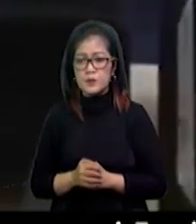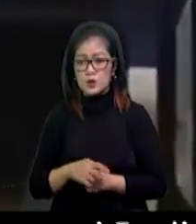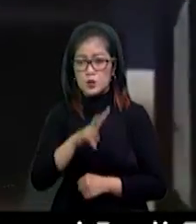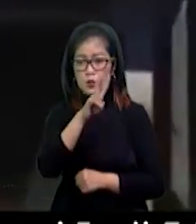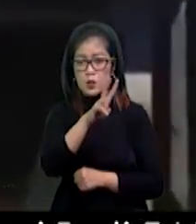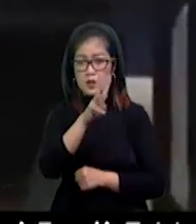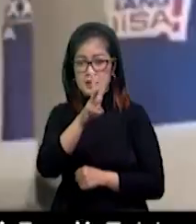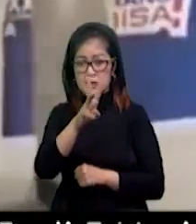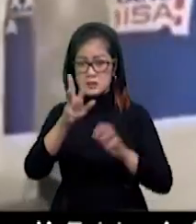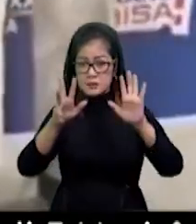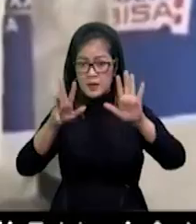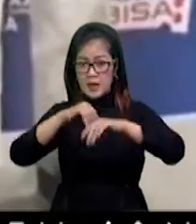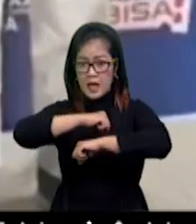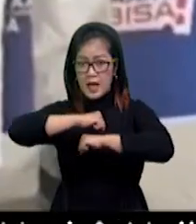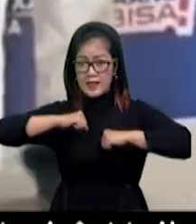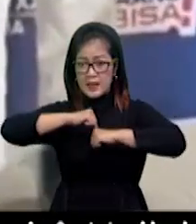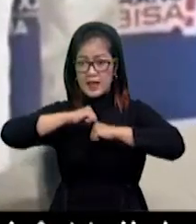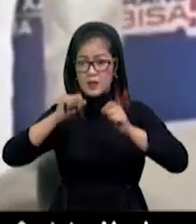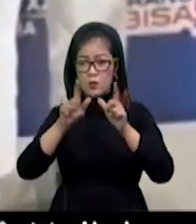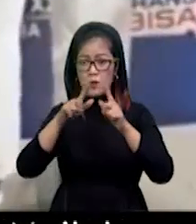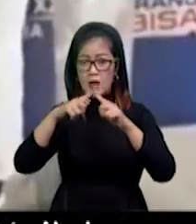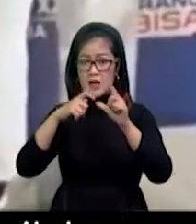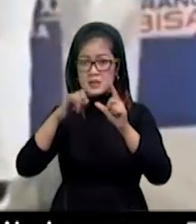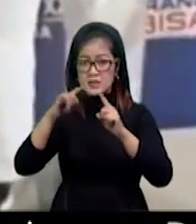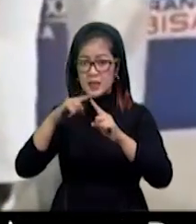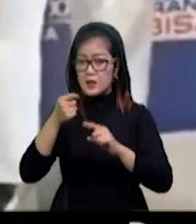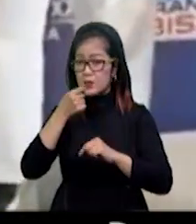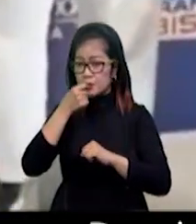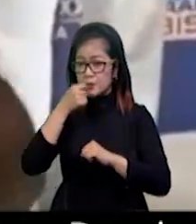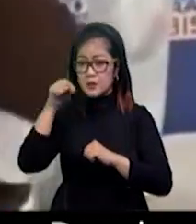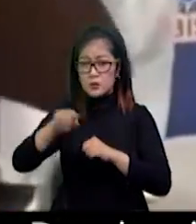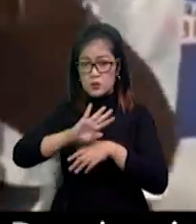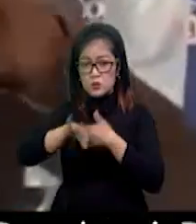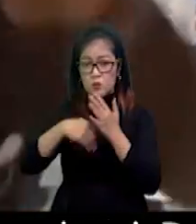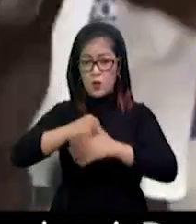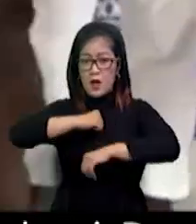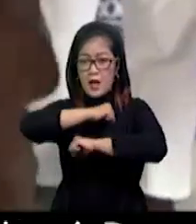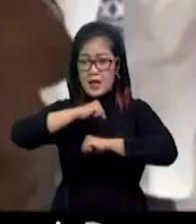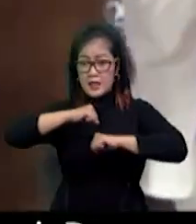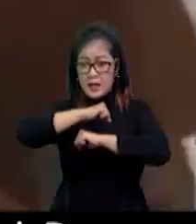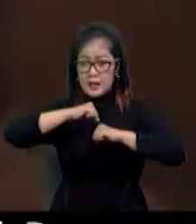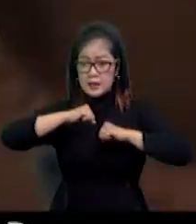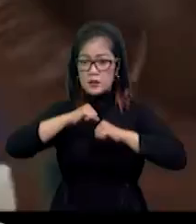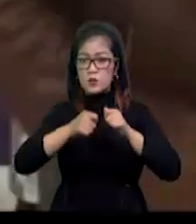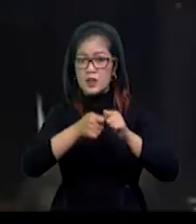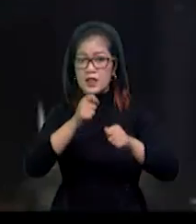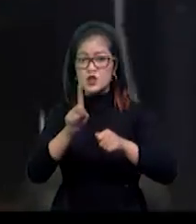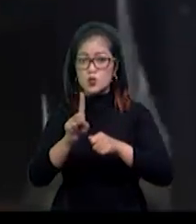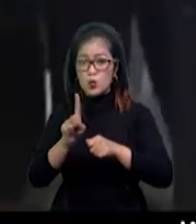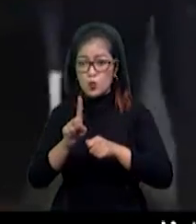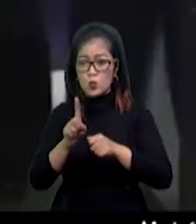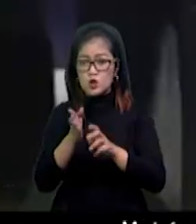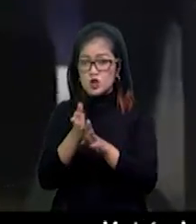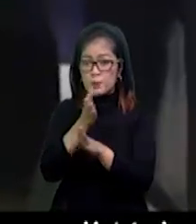239 atlet, wasit dan ofisial cabang olahraga tarung derajat menjalani tes antigen massal sebelum pertandingan digelar di venue tarung derajat Gedung